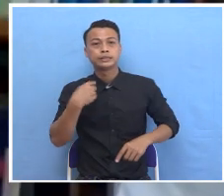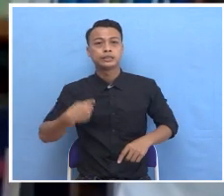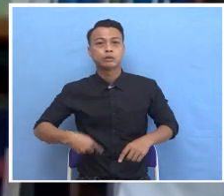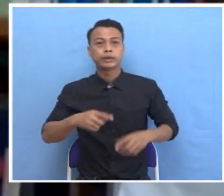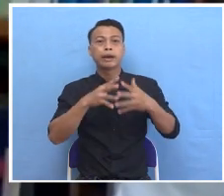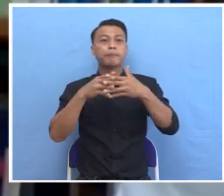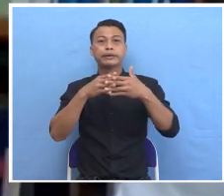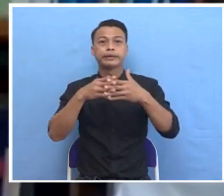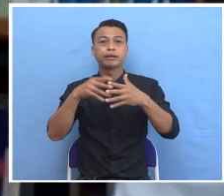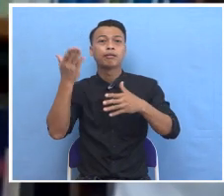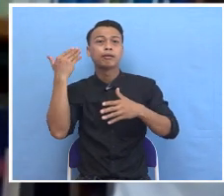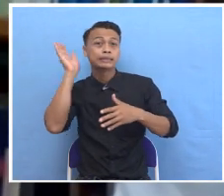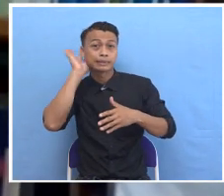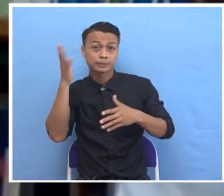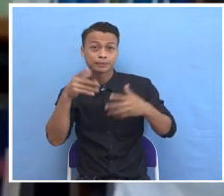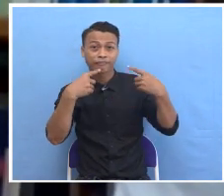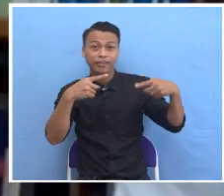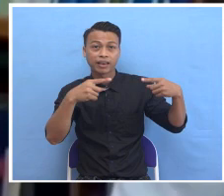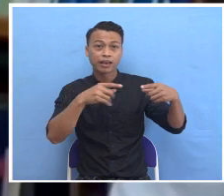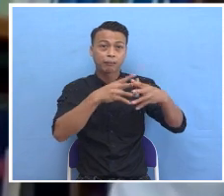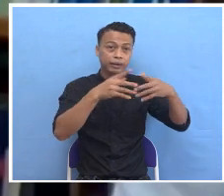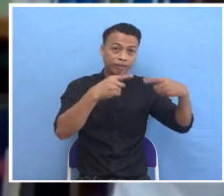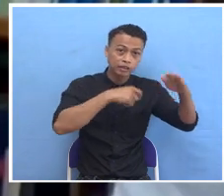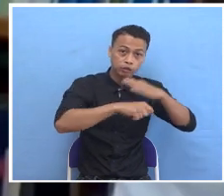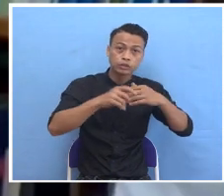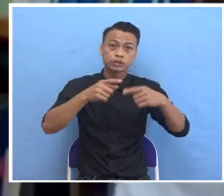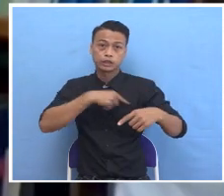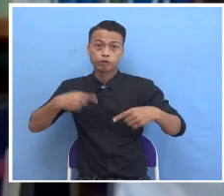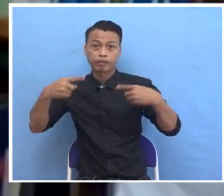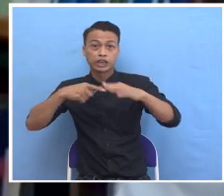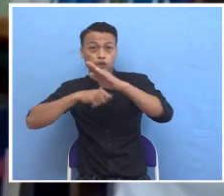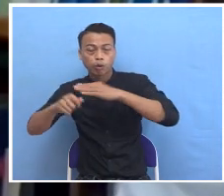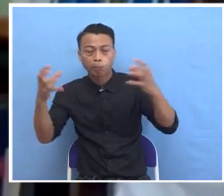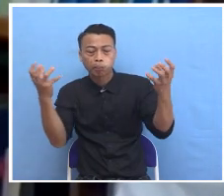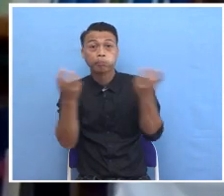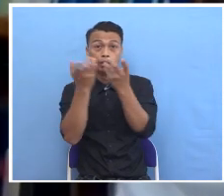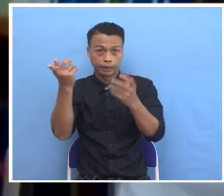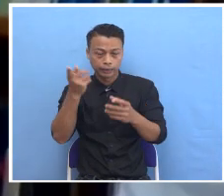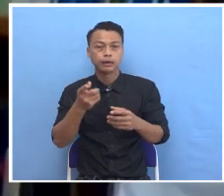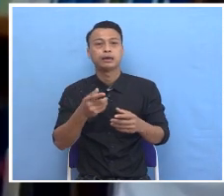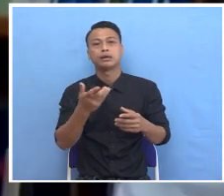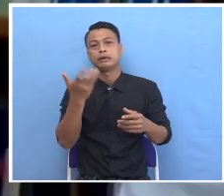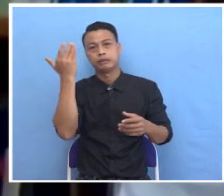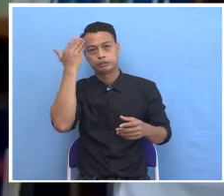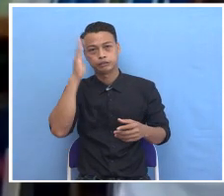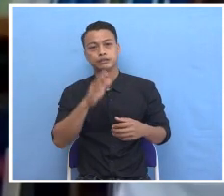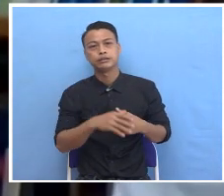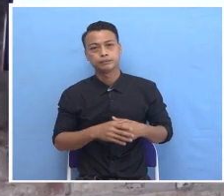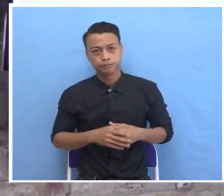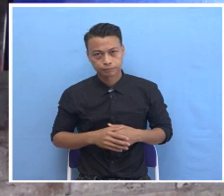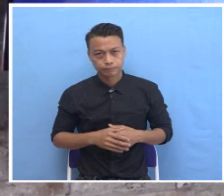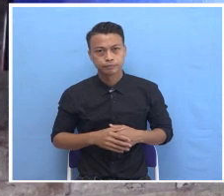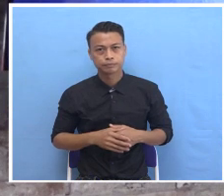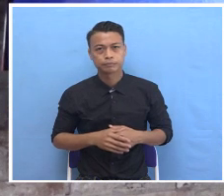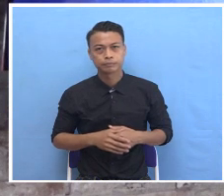တော့အစိုးရအကြီးကဲအစိုးရအကြီးကဲဆိုတဲ့နေရာမှာတမရဖြစ်နိုင်တယ်ဝန်ကြီးချုပ်ဖြစ်နိုင်တယ်ဘယင်လည်းဖြစ်ခြင်းဖြစ်နိုင်